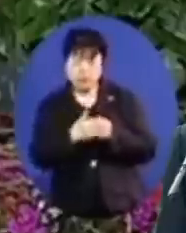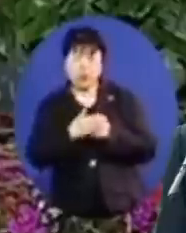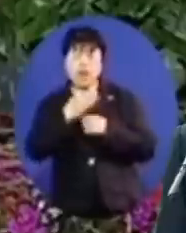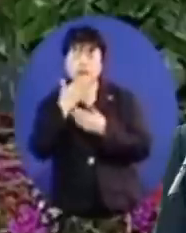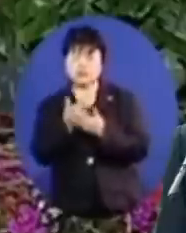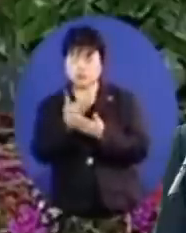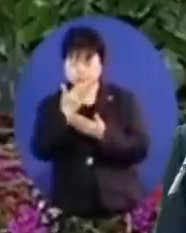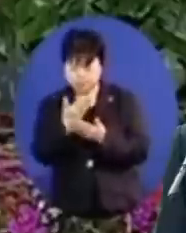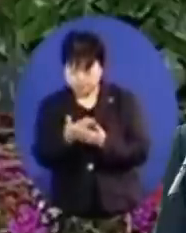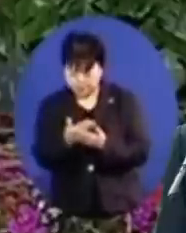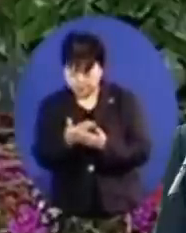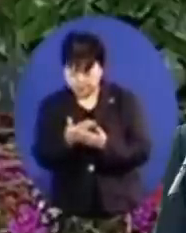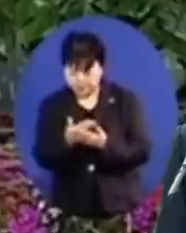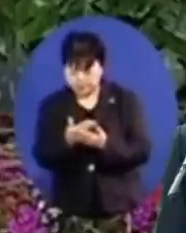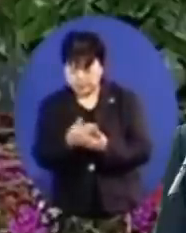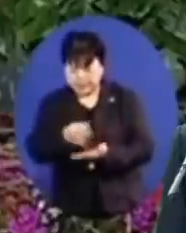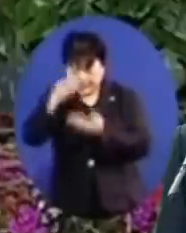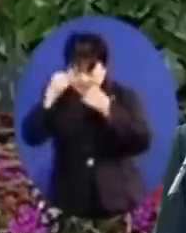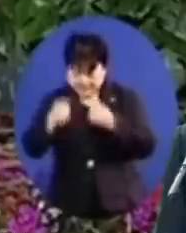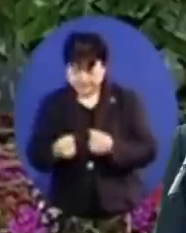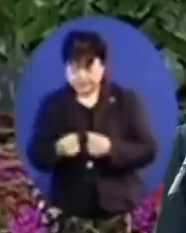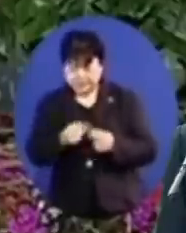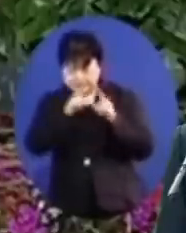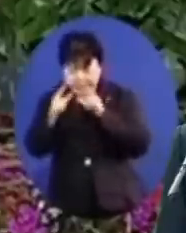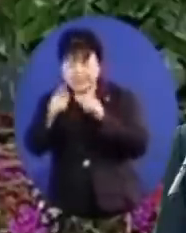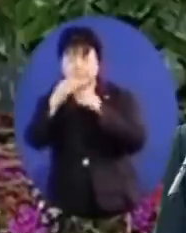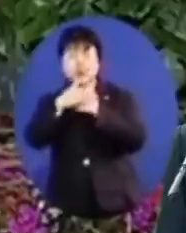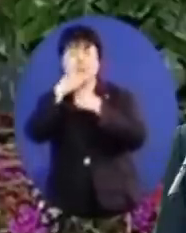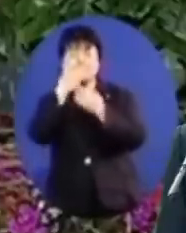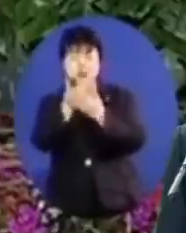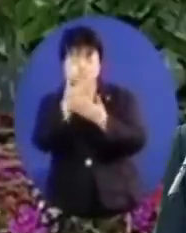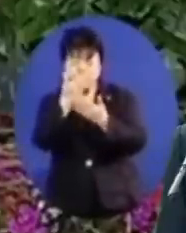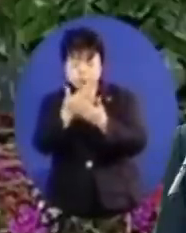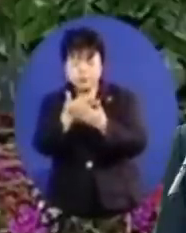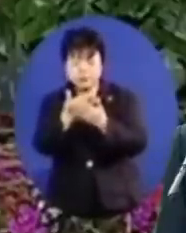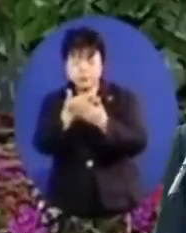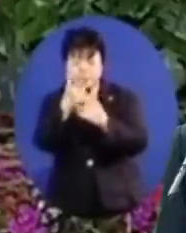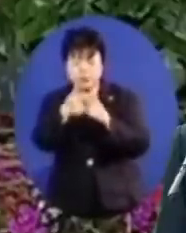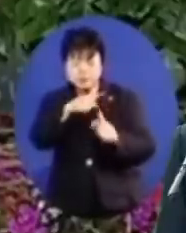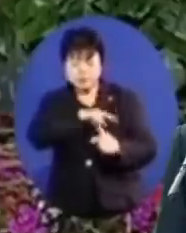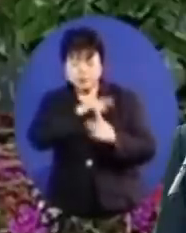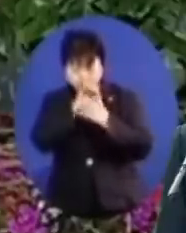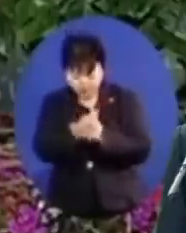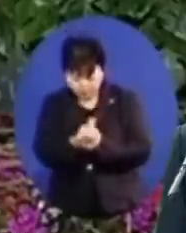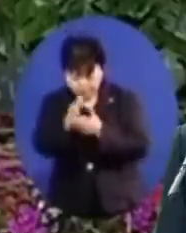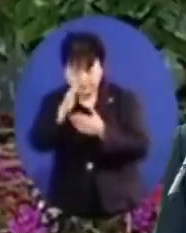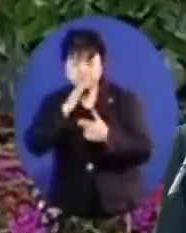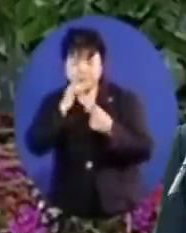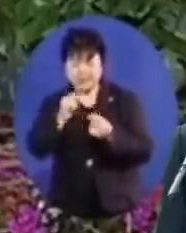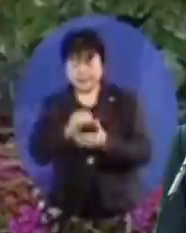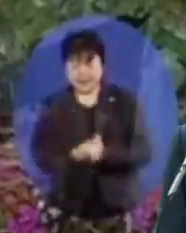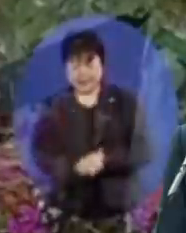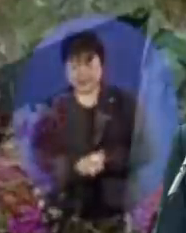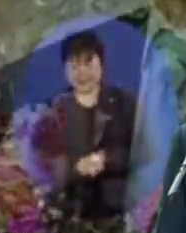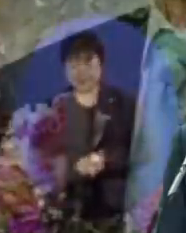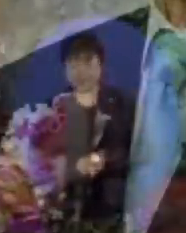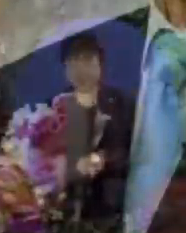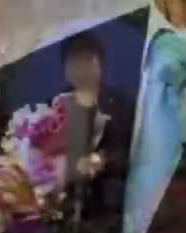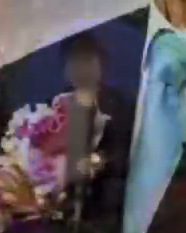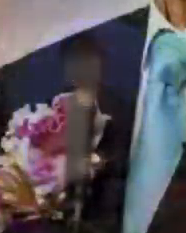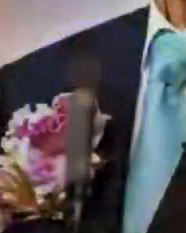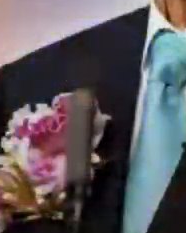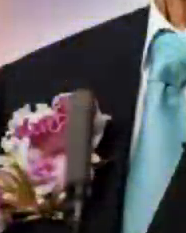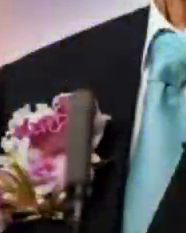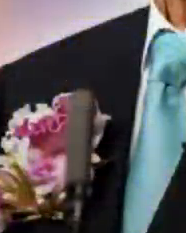도와주시옵시고 가치 있는 삶을 살게 도와주시옵소서. 예수님 이름으로 기도드립니다. 아멘.